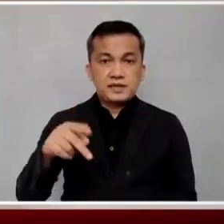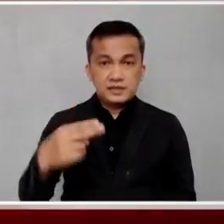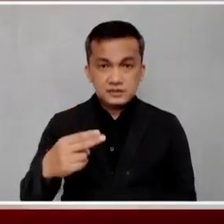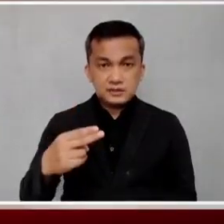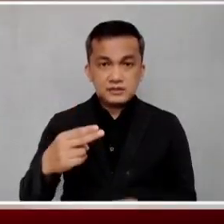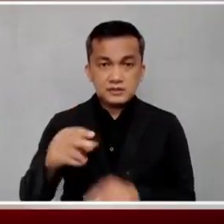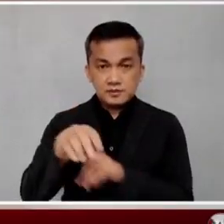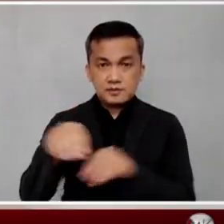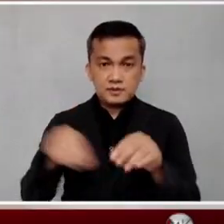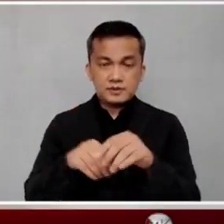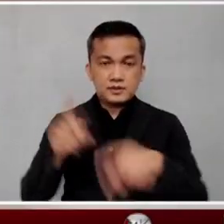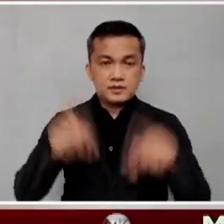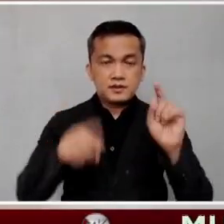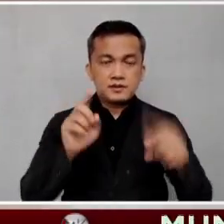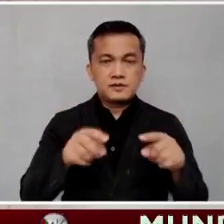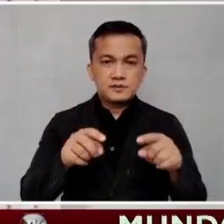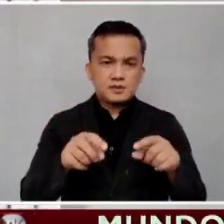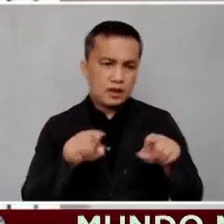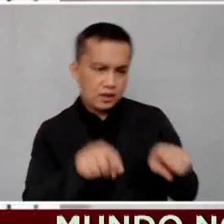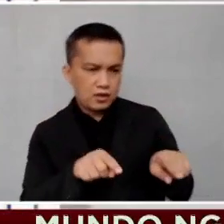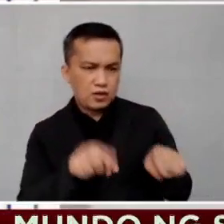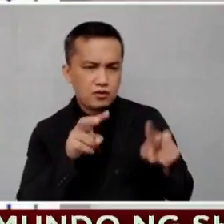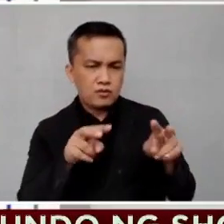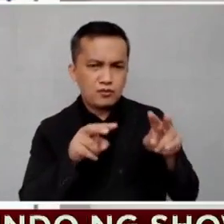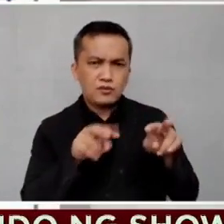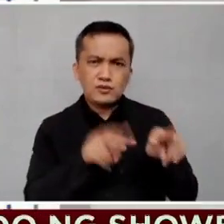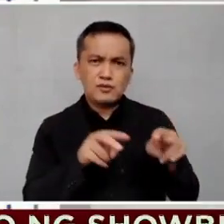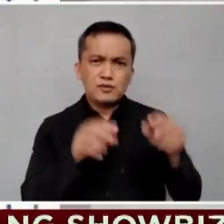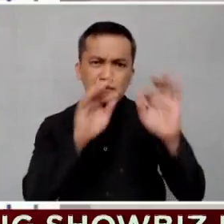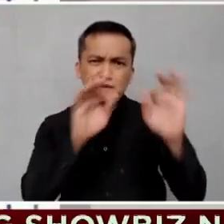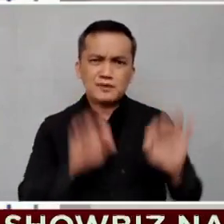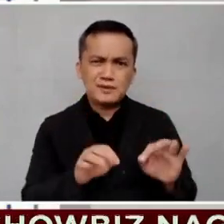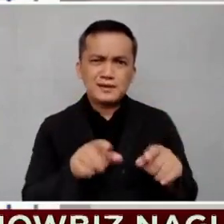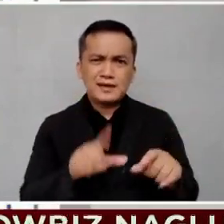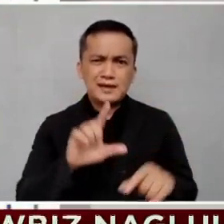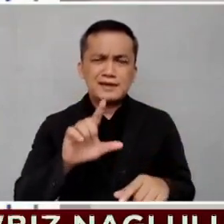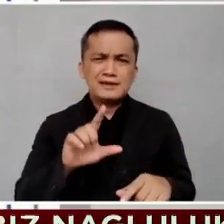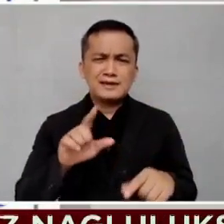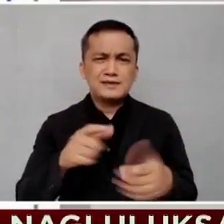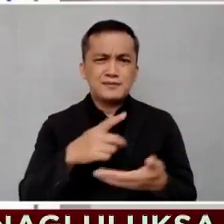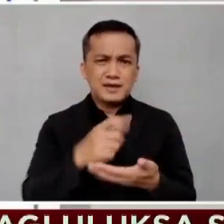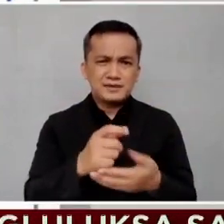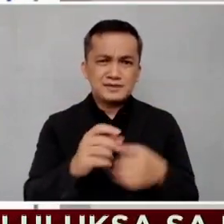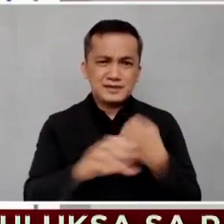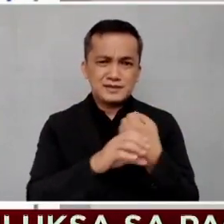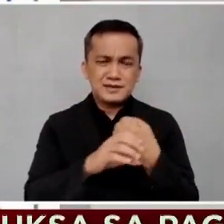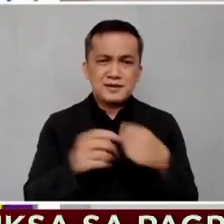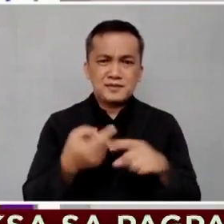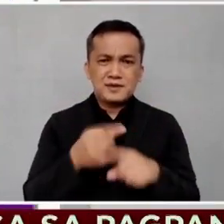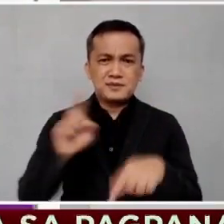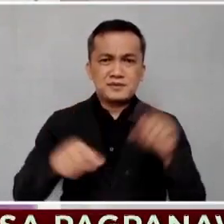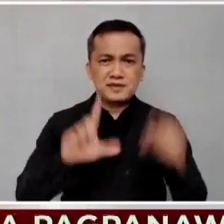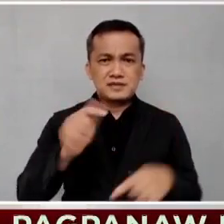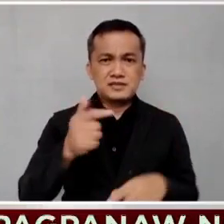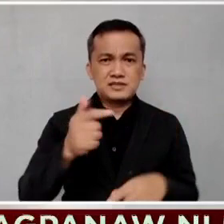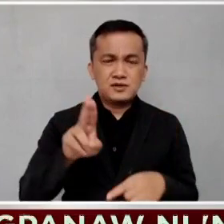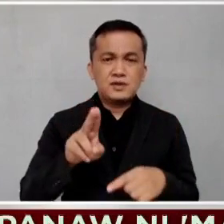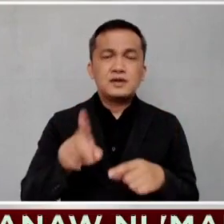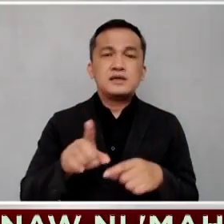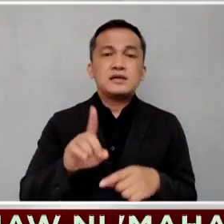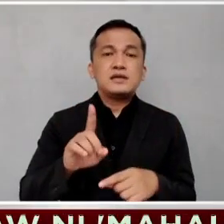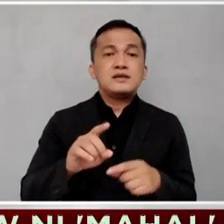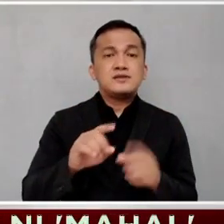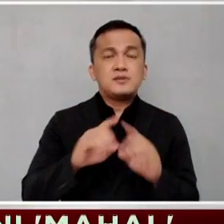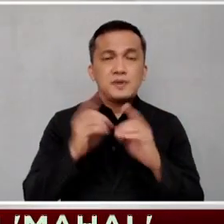magkakaibang itsura ng vaccination card mula sa iba't ibang LGU. Ipinakita po ng Department of Information and Communications Technology